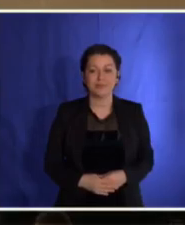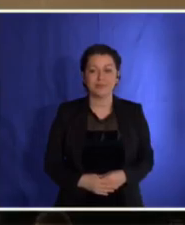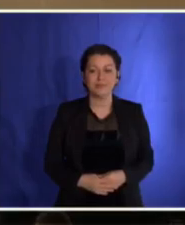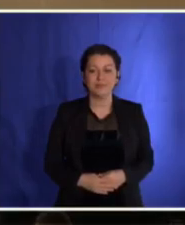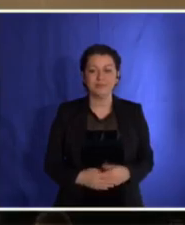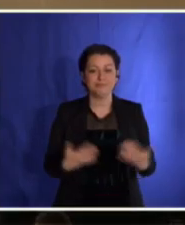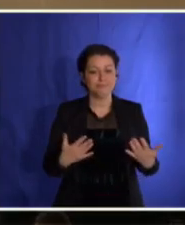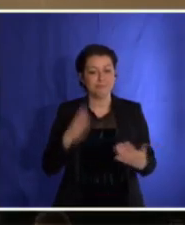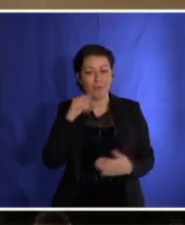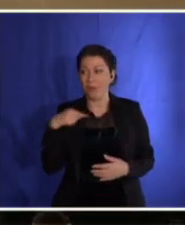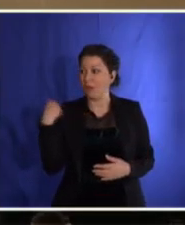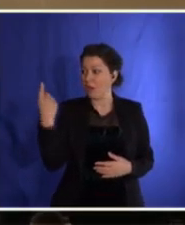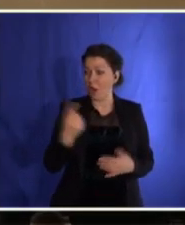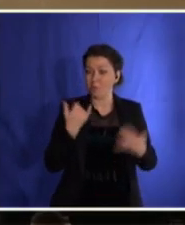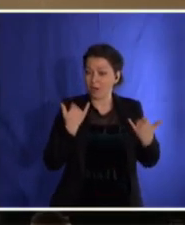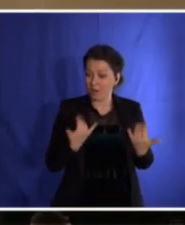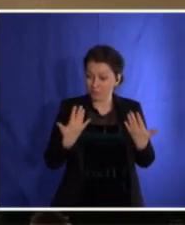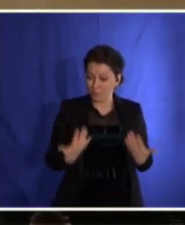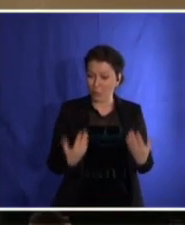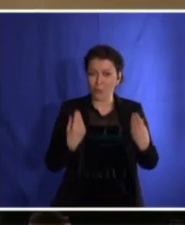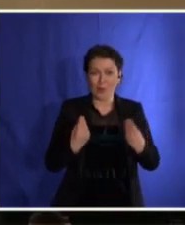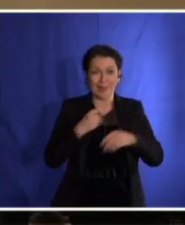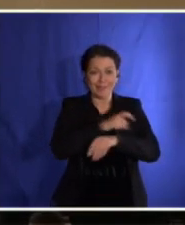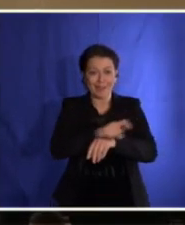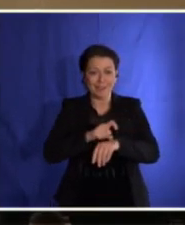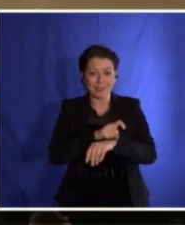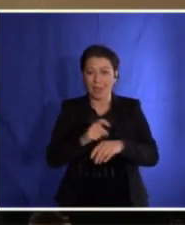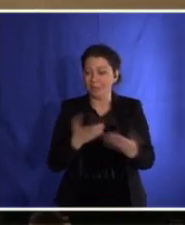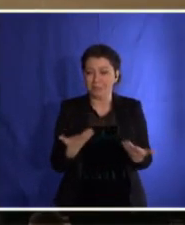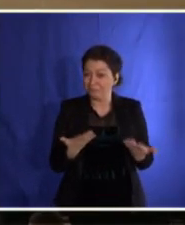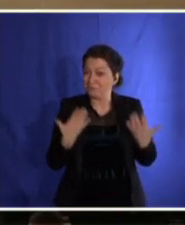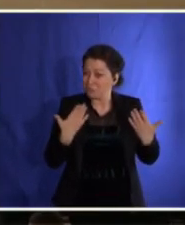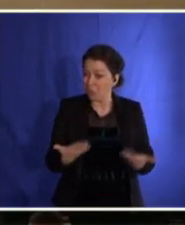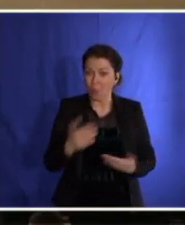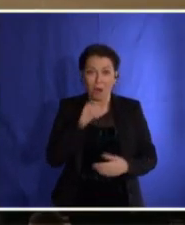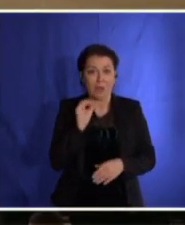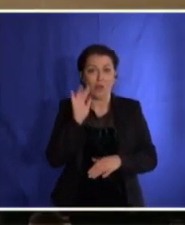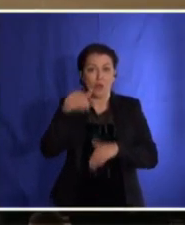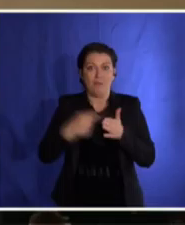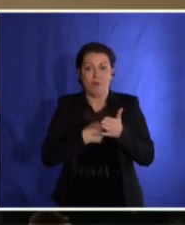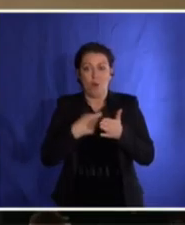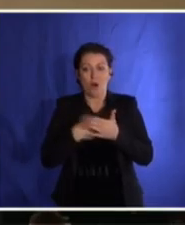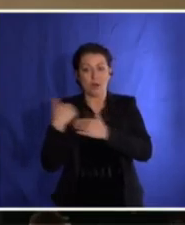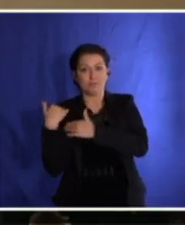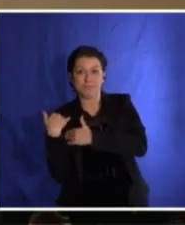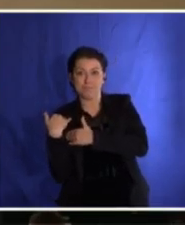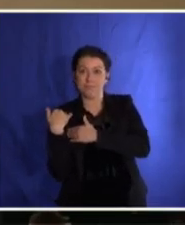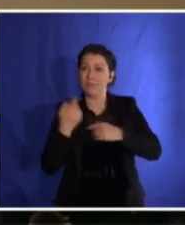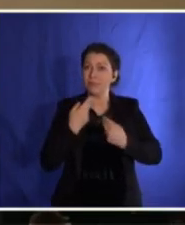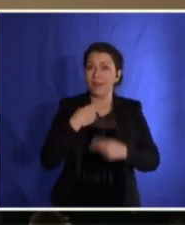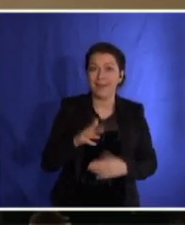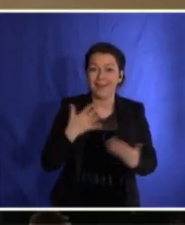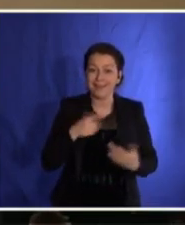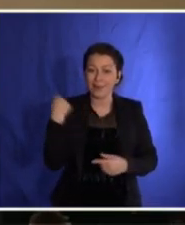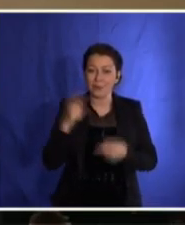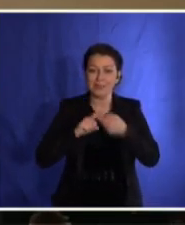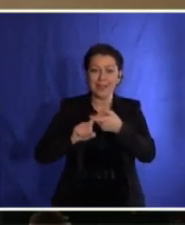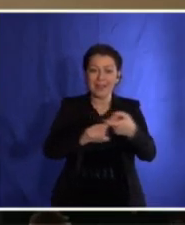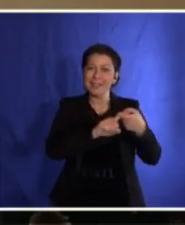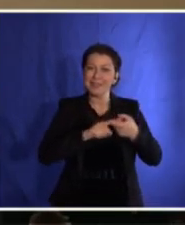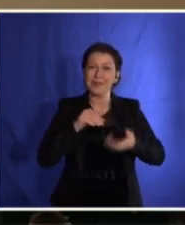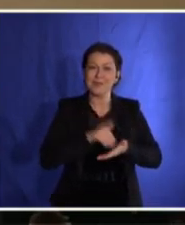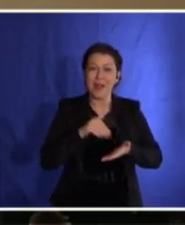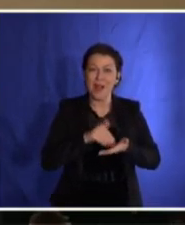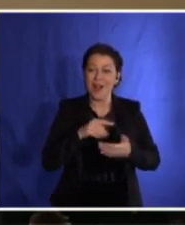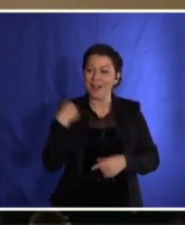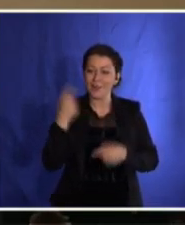Wir glauben, das ist zeitgemäß und das ist auch keine Überforderung, denn das braucht auch unsere Gesellschaft. Wir haben schon heute gehört, wir wollen in